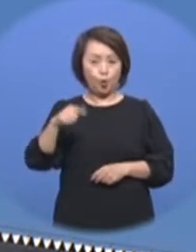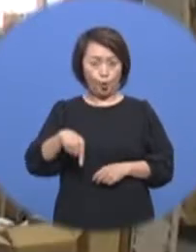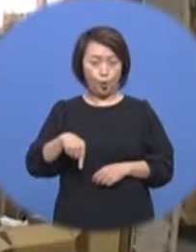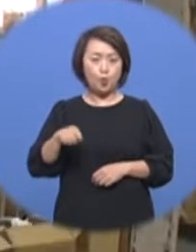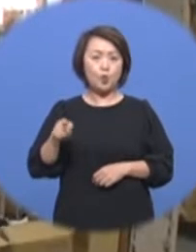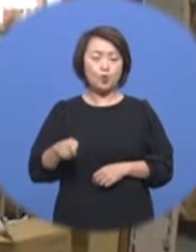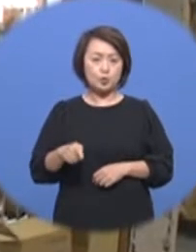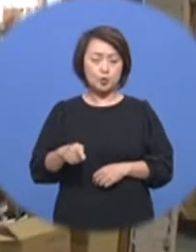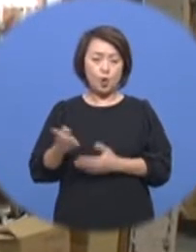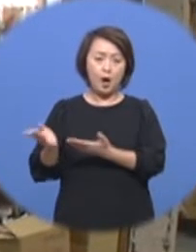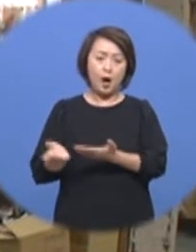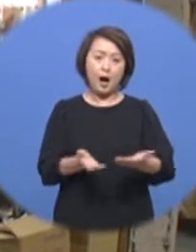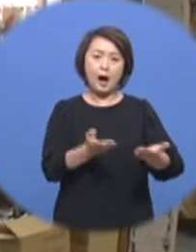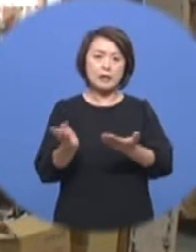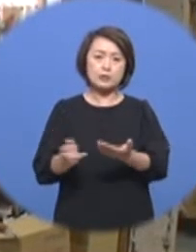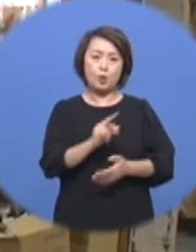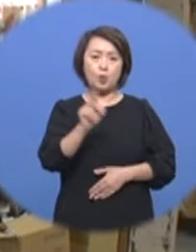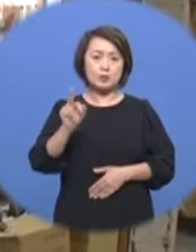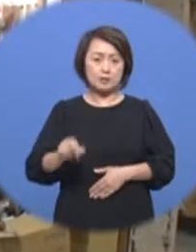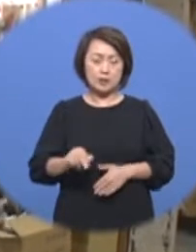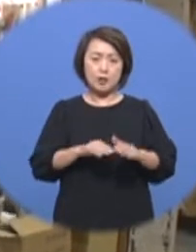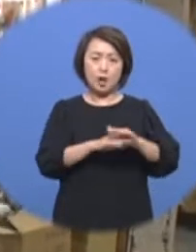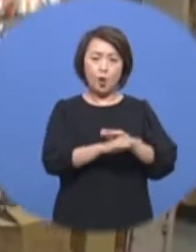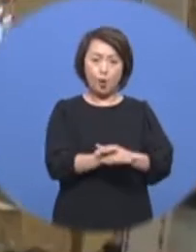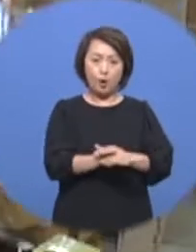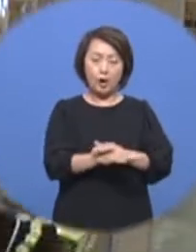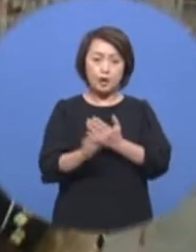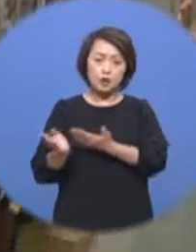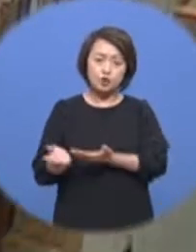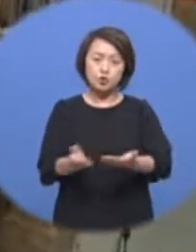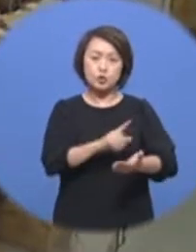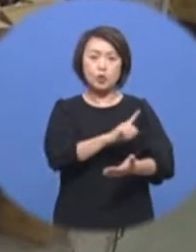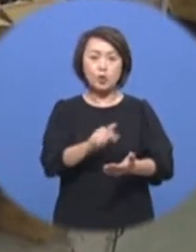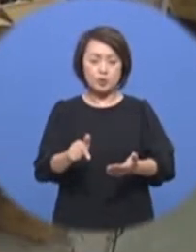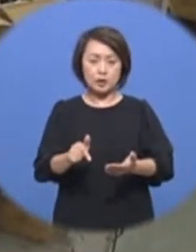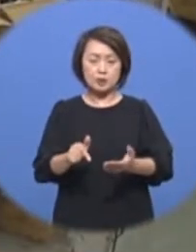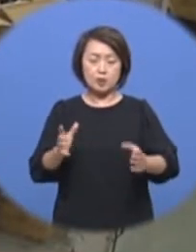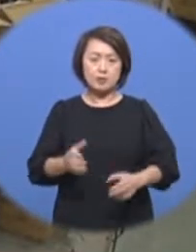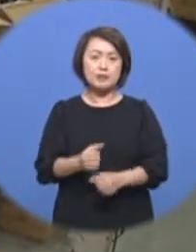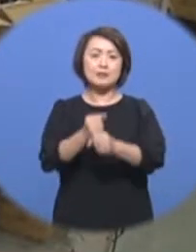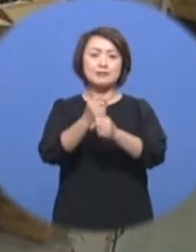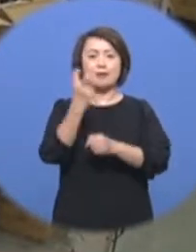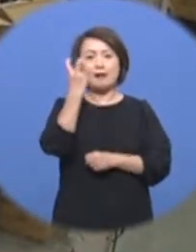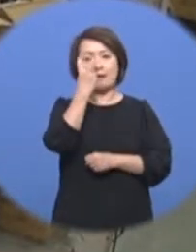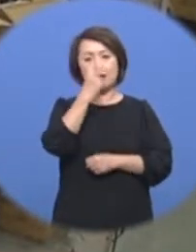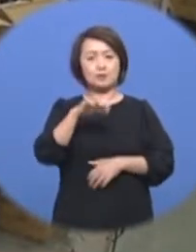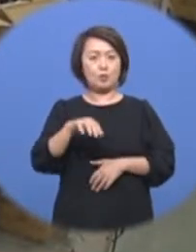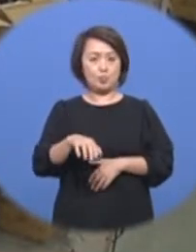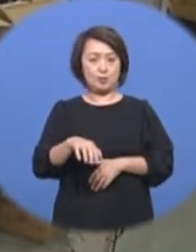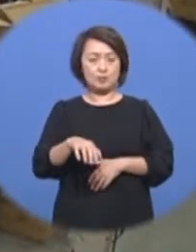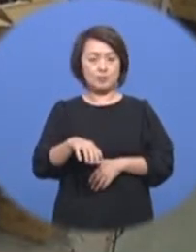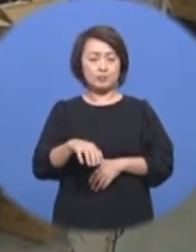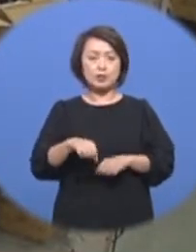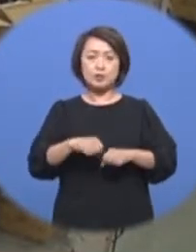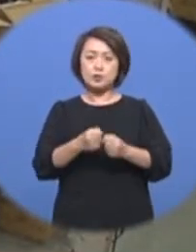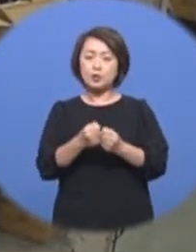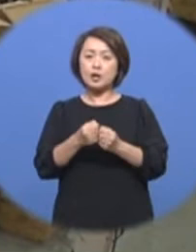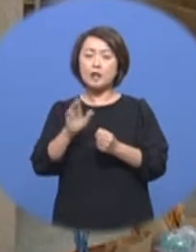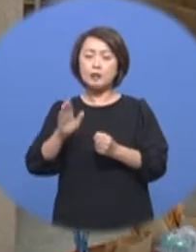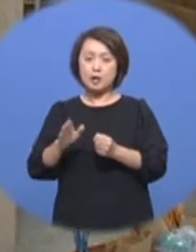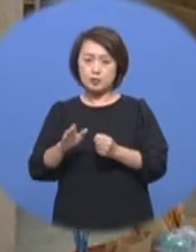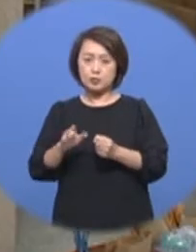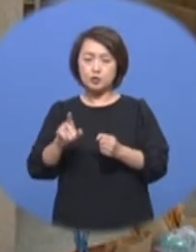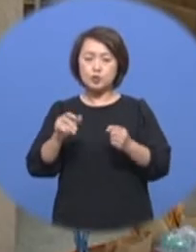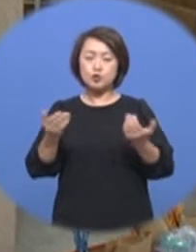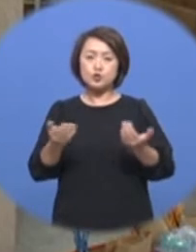。商品の保管や輸送など物流を一元管理するところで、障害のある従業員